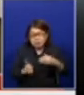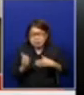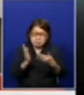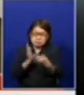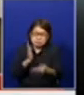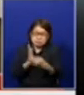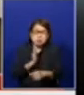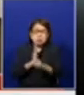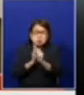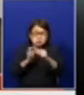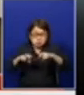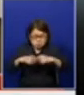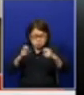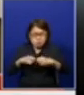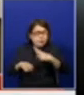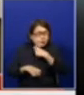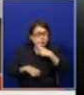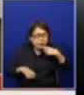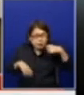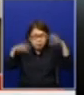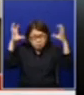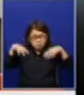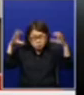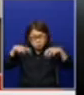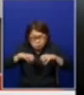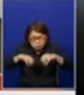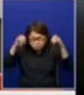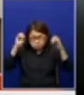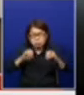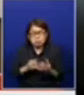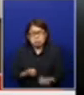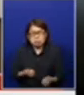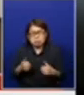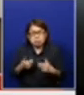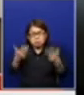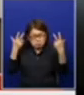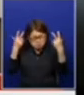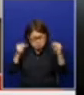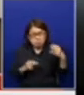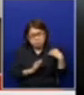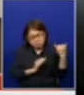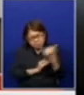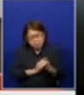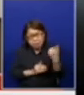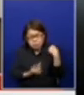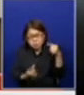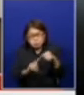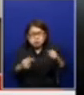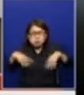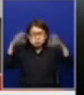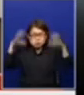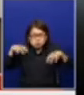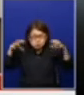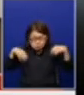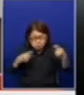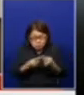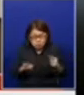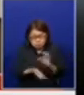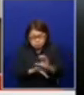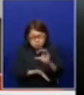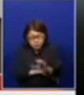แล้วภัยแล้งมาแล้วท่านนายกกองเองงบไปแต่ท่านให้ไปช่วงฤดูฝนมาก็ขุดไม่ได้ก็ต้